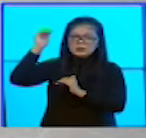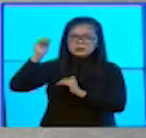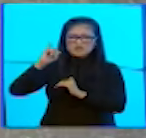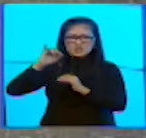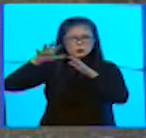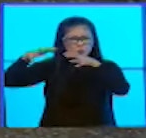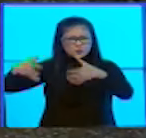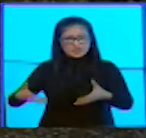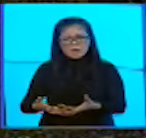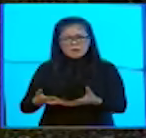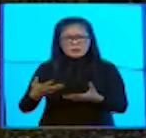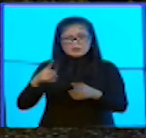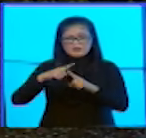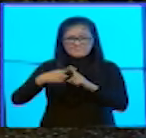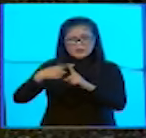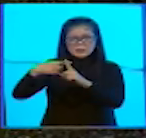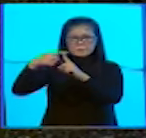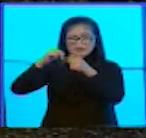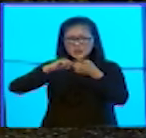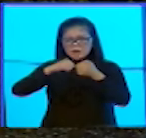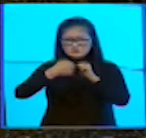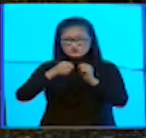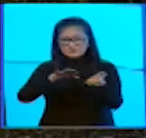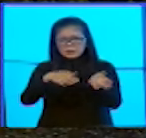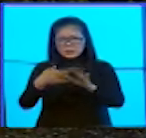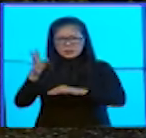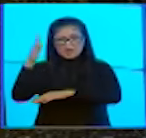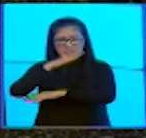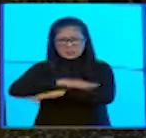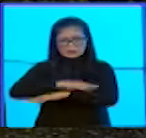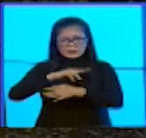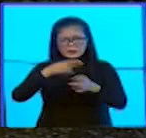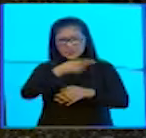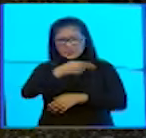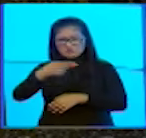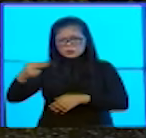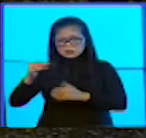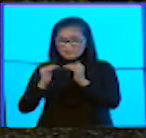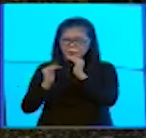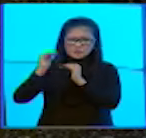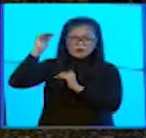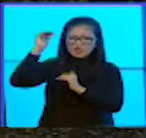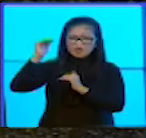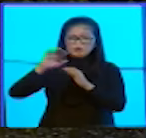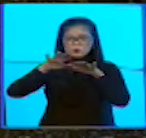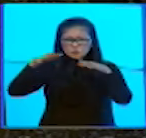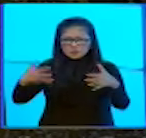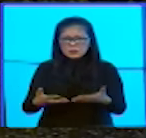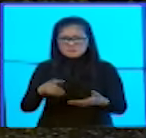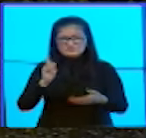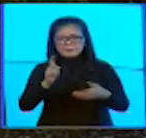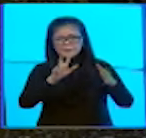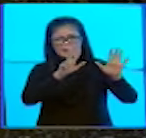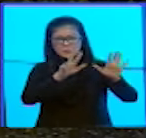Selain penambahan kasus harian, angka kematian harian Indonesia juga menduduki peringkat pertama dunia dengan 891 kematian, melampaui